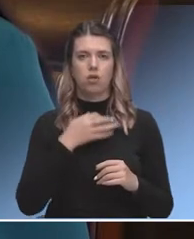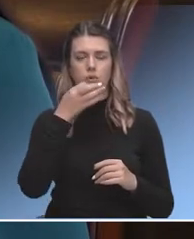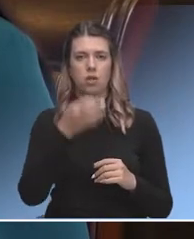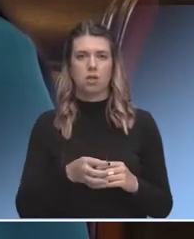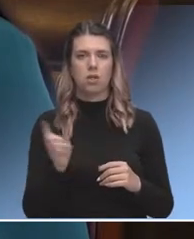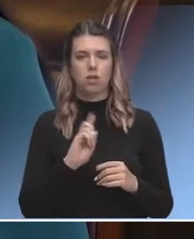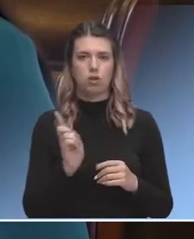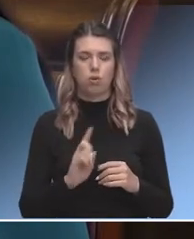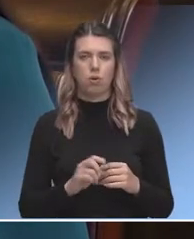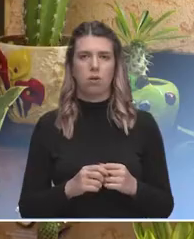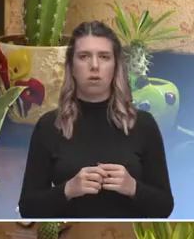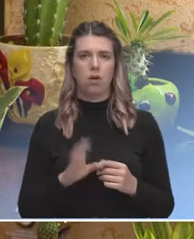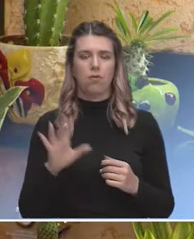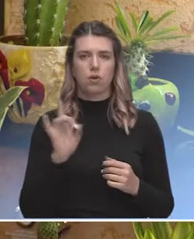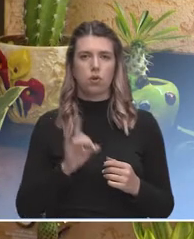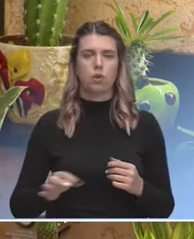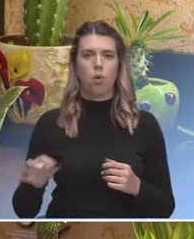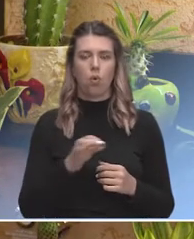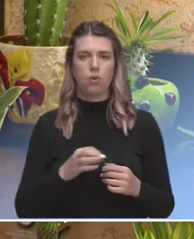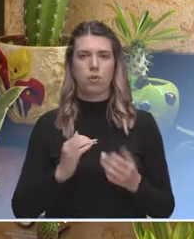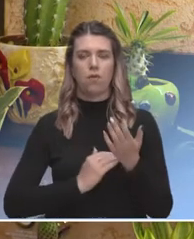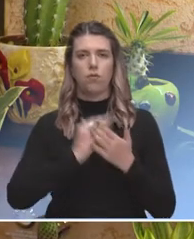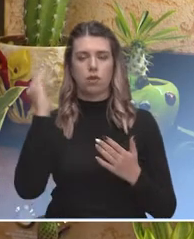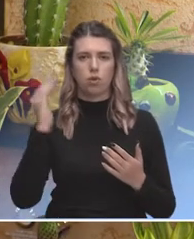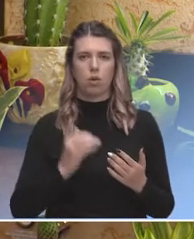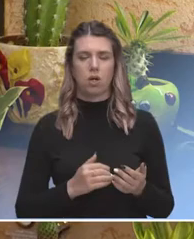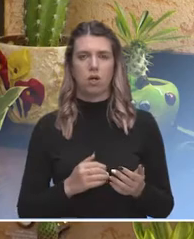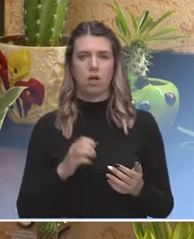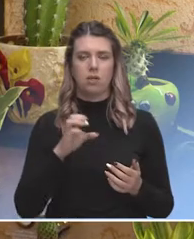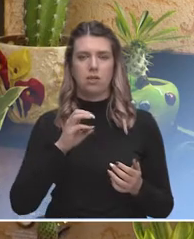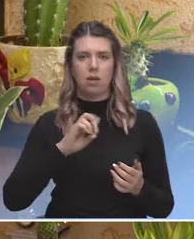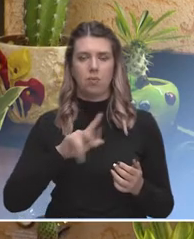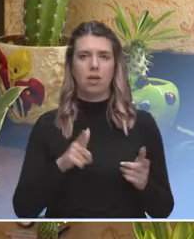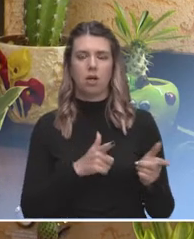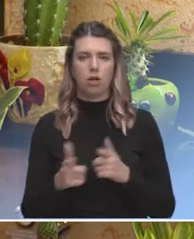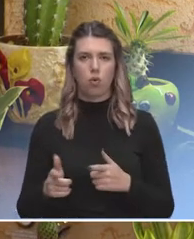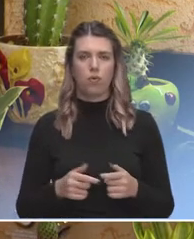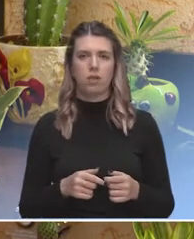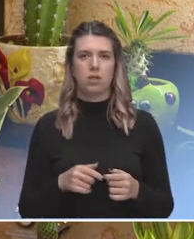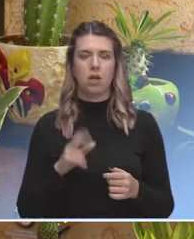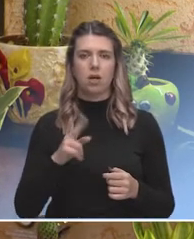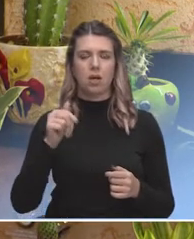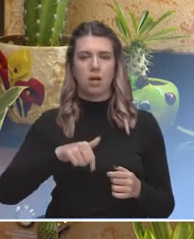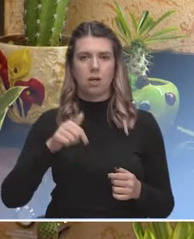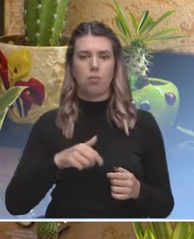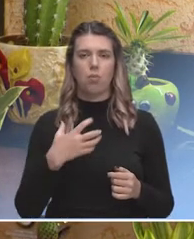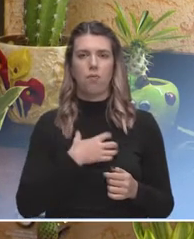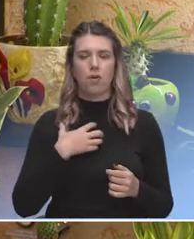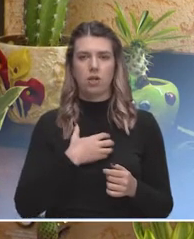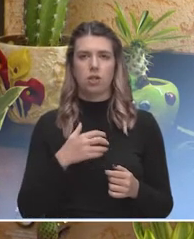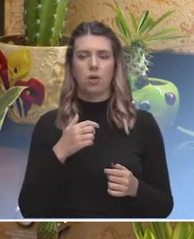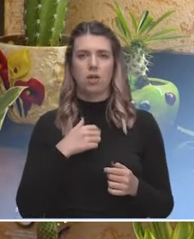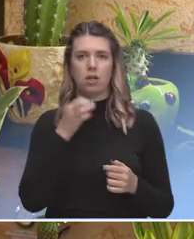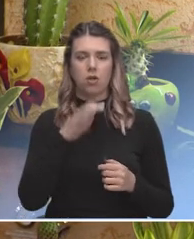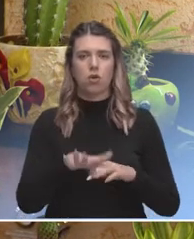хочу сказать, что в Ростовской области высокая степень готовности к этому